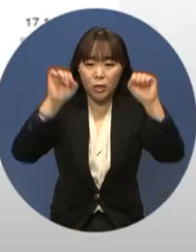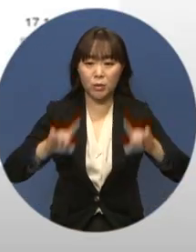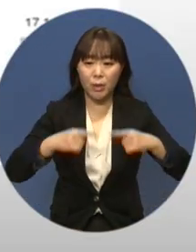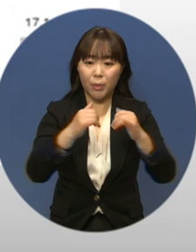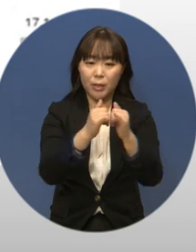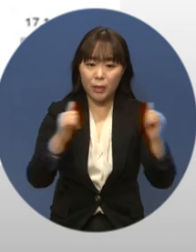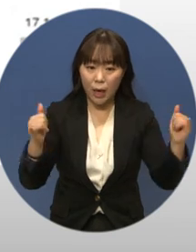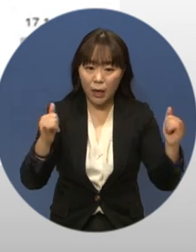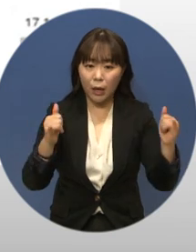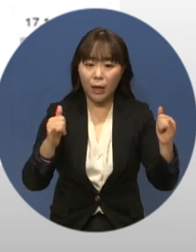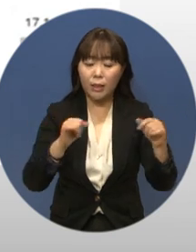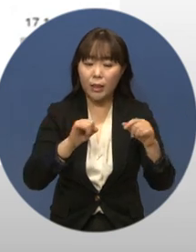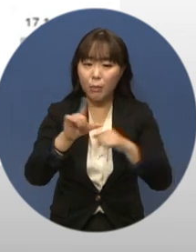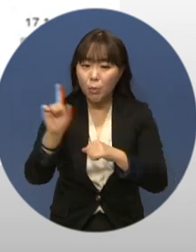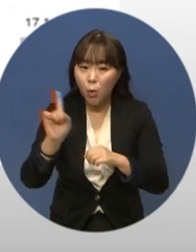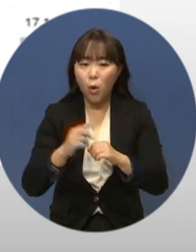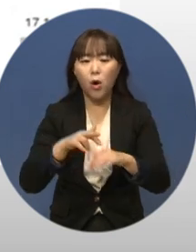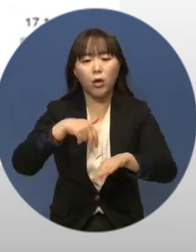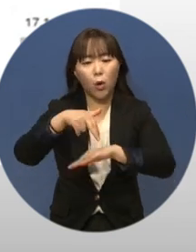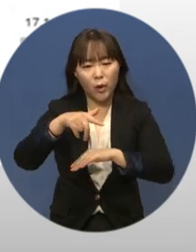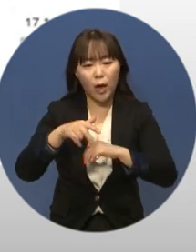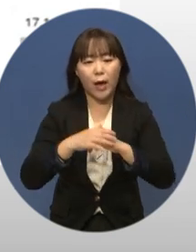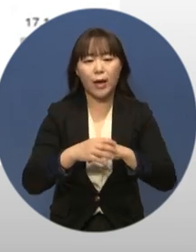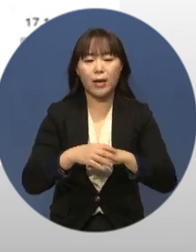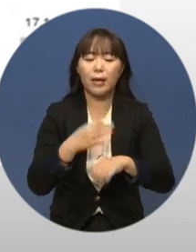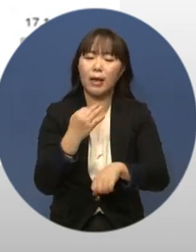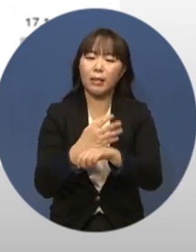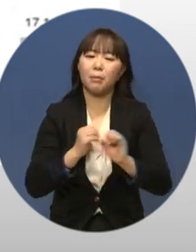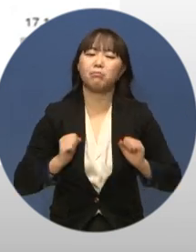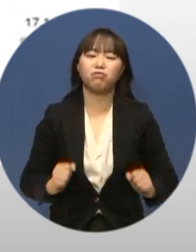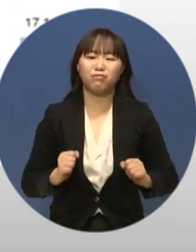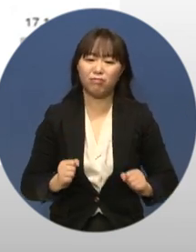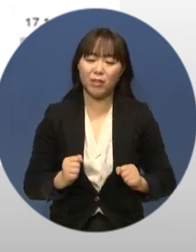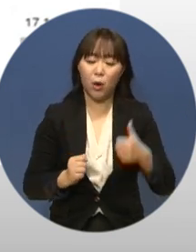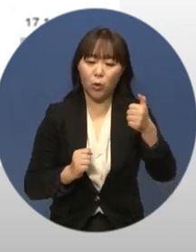참여자가 주로 참여한 운동은 걷기와 가벼운 달리기가